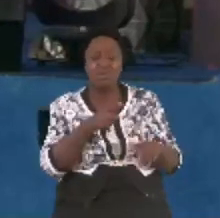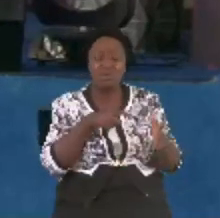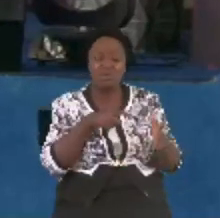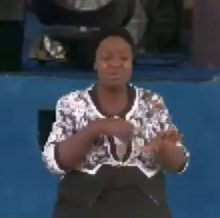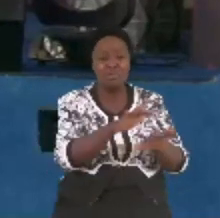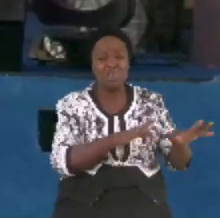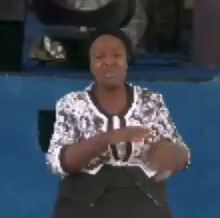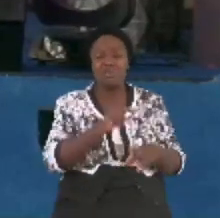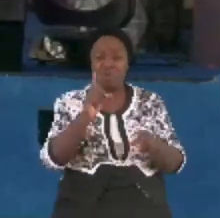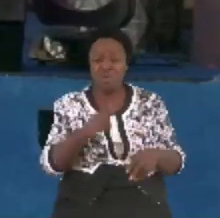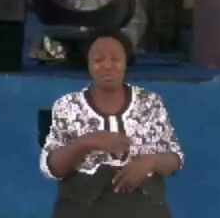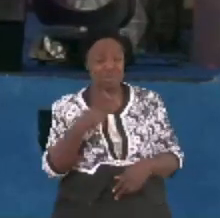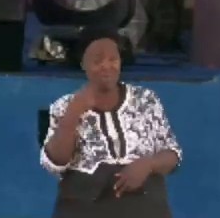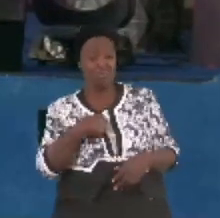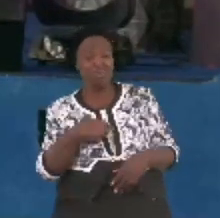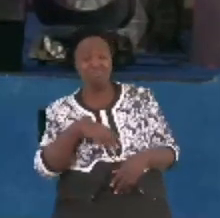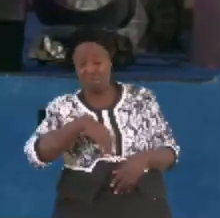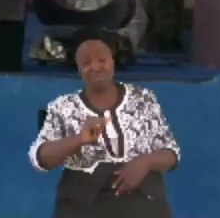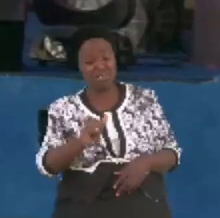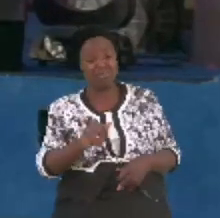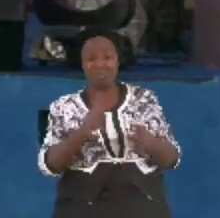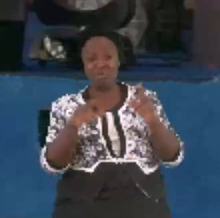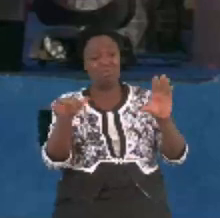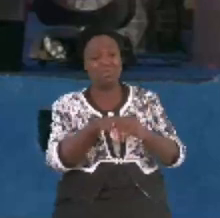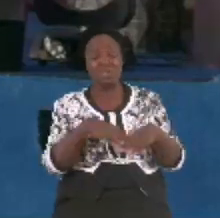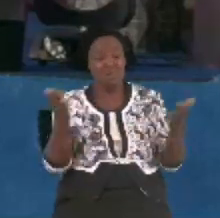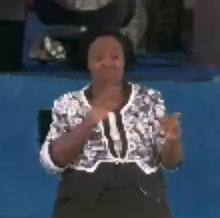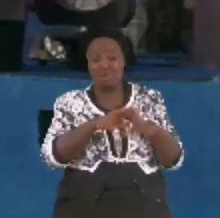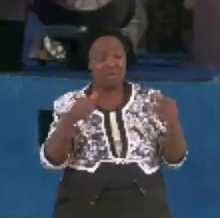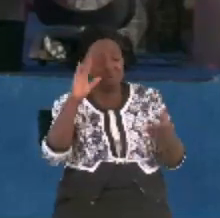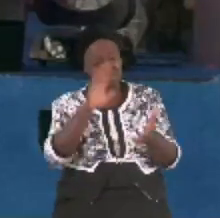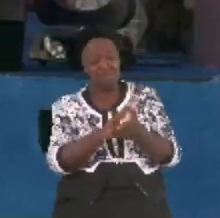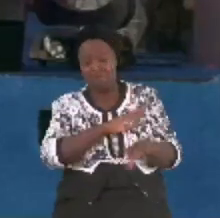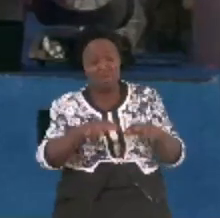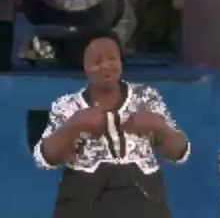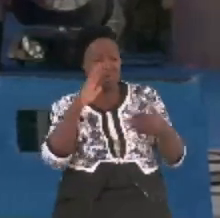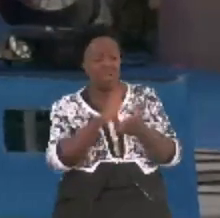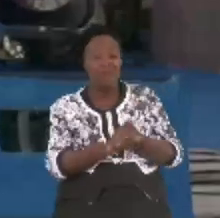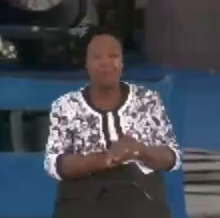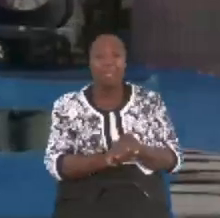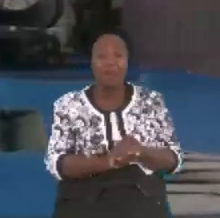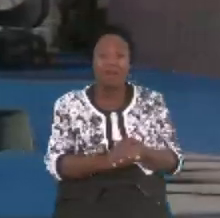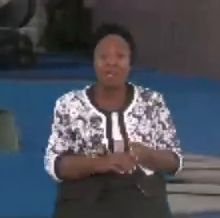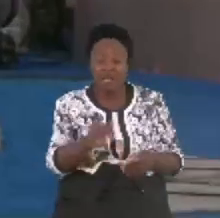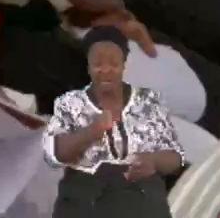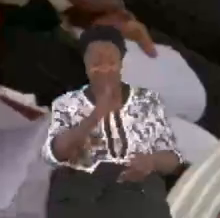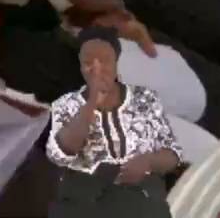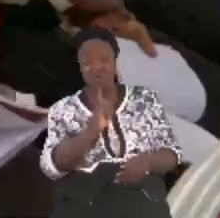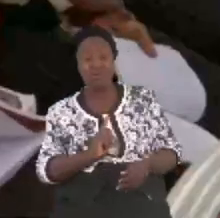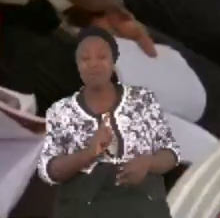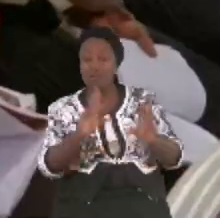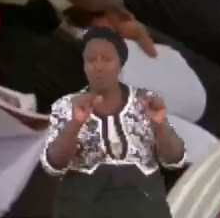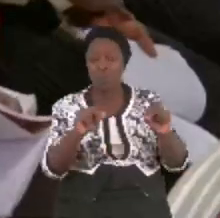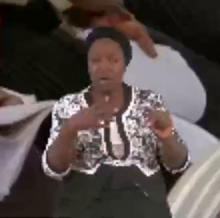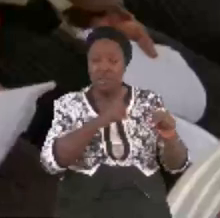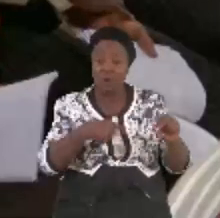a pas d'amis. Je n'ai personne ici. Je suis seul. Le Seigneur dit, je ne vais jamais te délaisser.